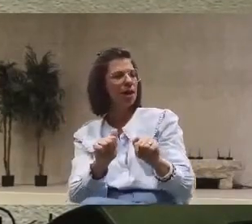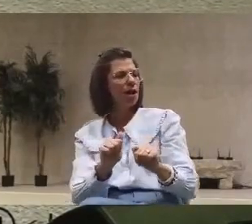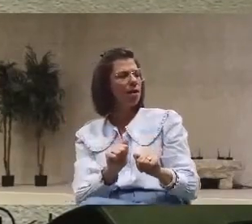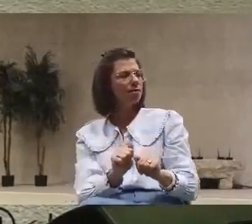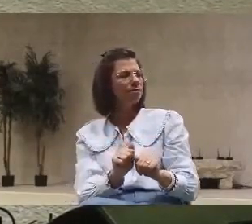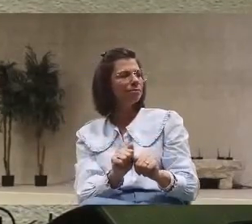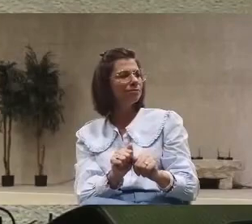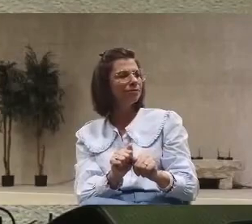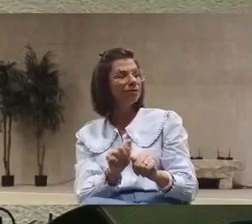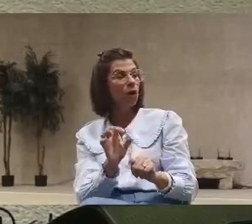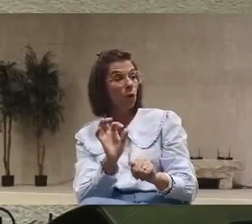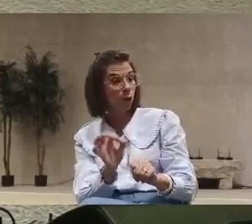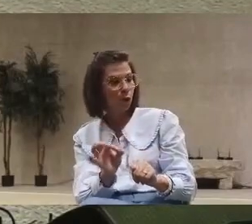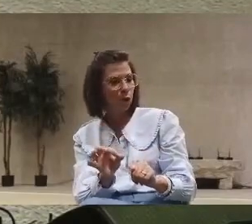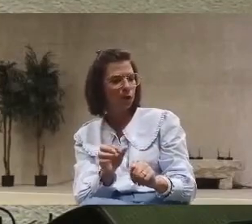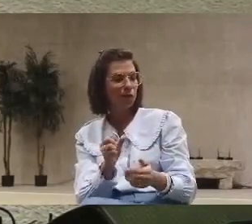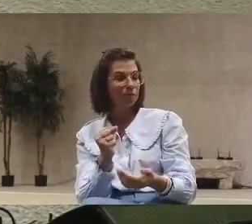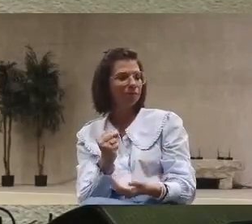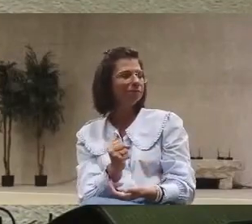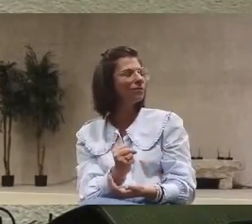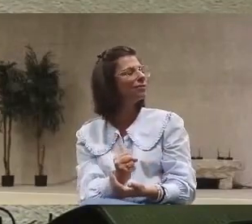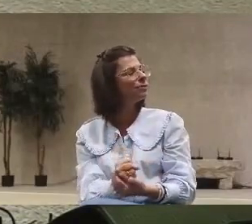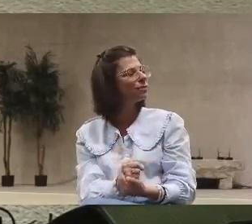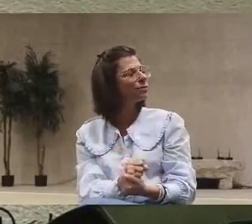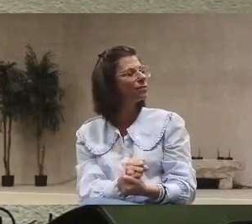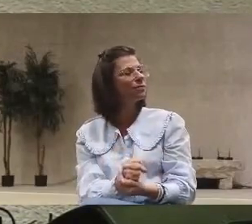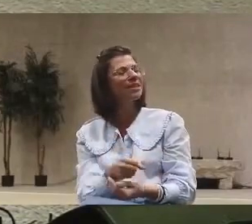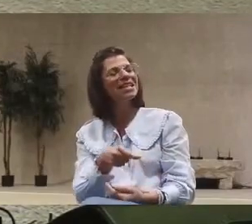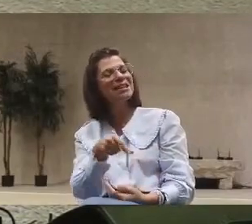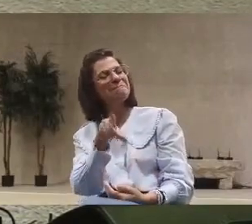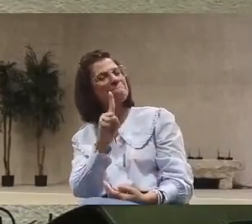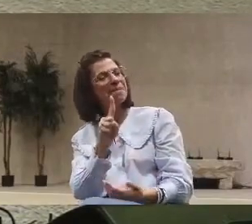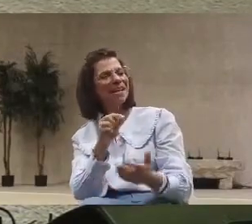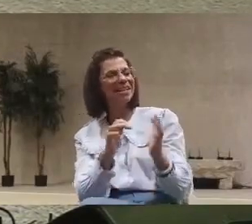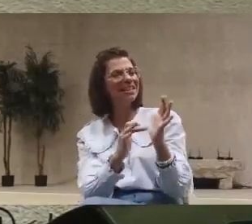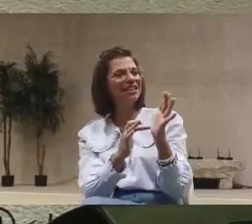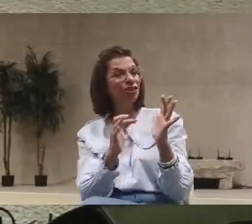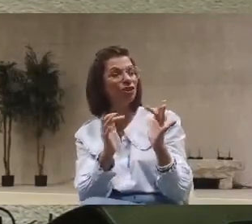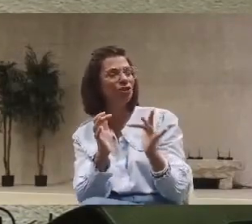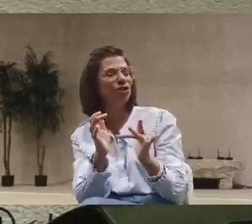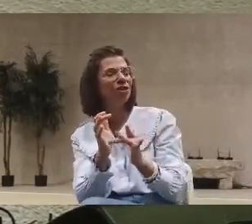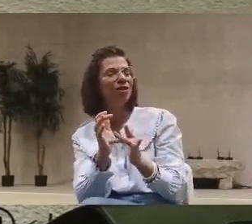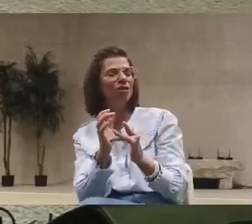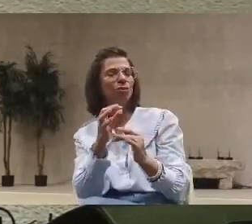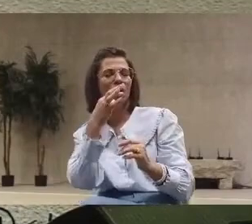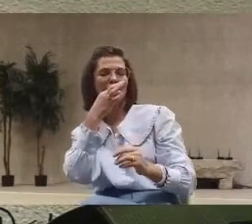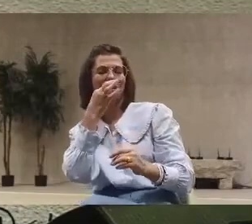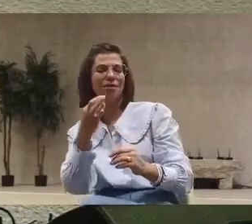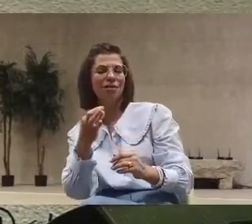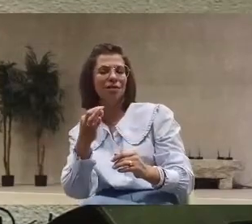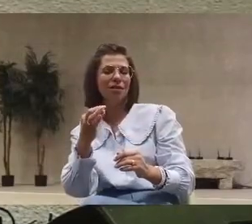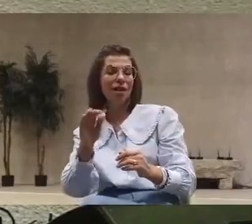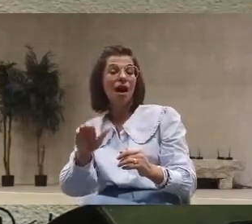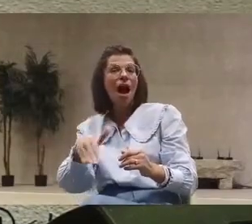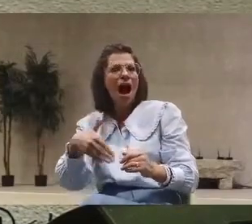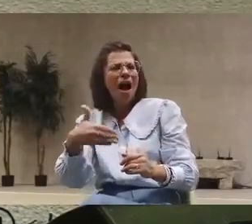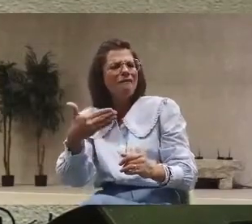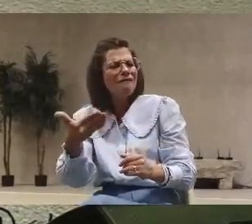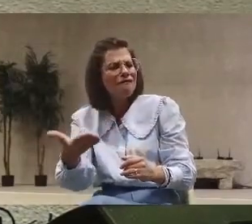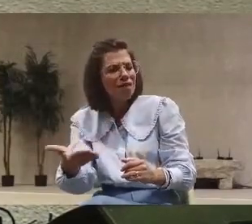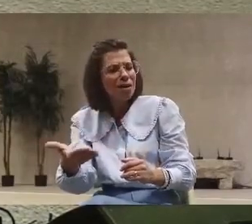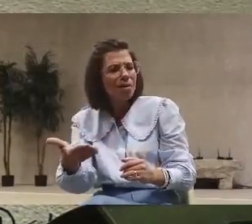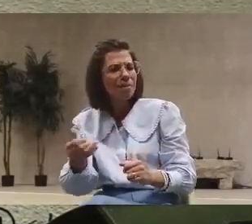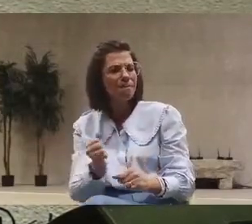C'est sûr. Mais Jésus dira avant que cela arrive, avant